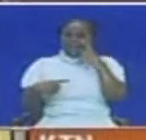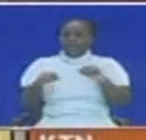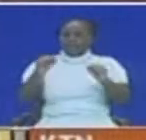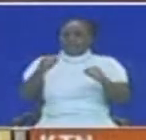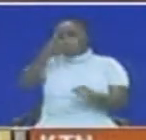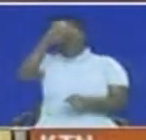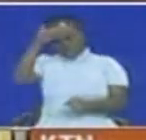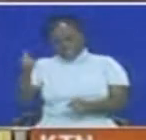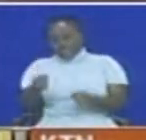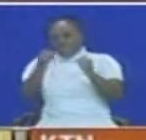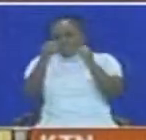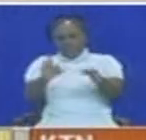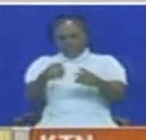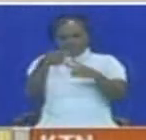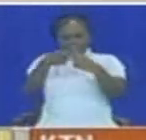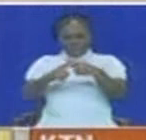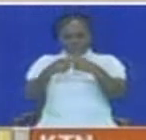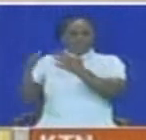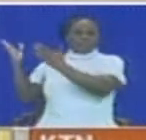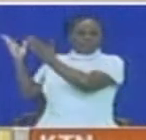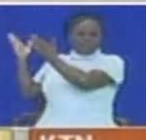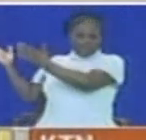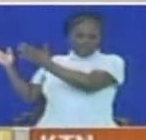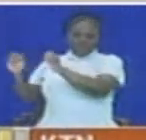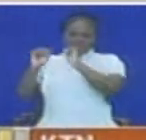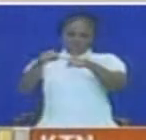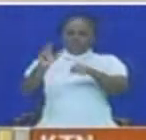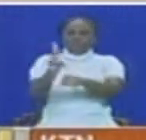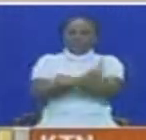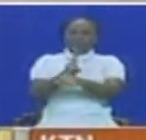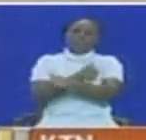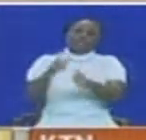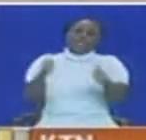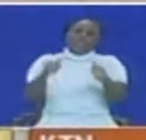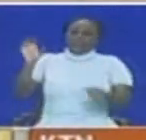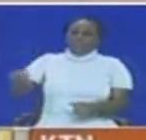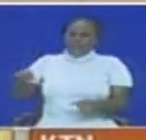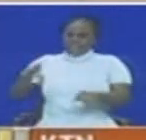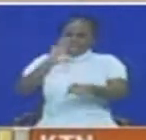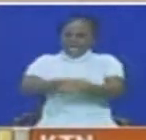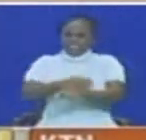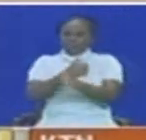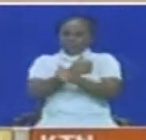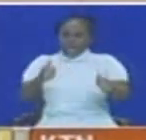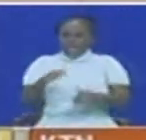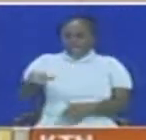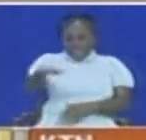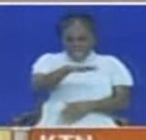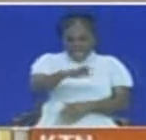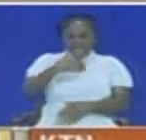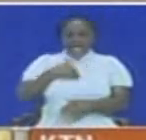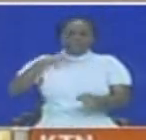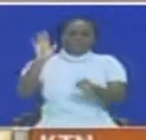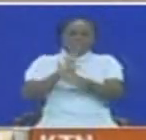la sahau iwapo kiwanda hiki cha Wamagana kitaweza kutumika kikamilifu na soko thabiti kupatikana. Kwani eneo hili lina wafugaji wengi wa